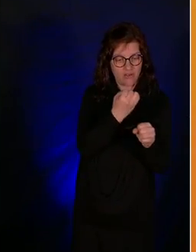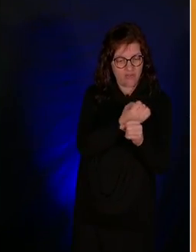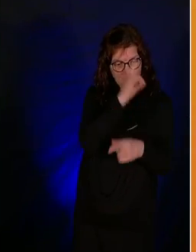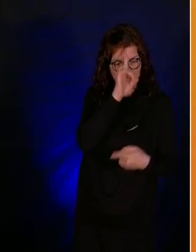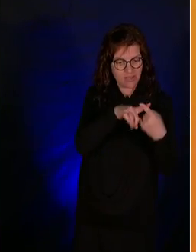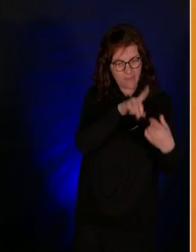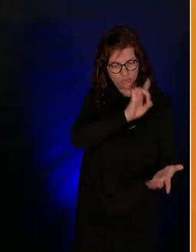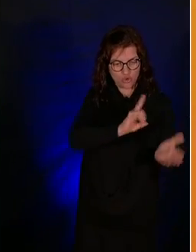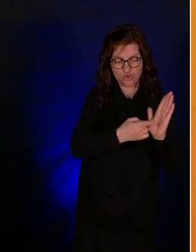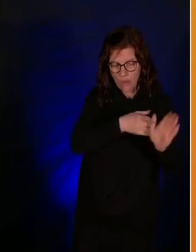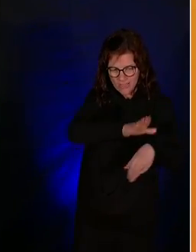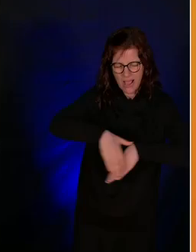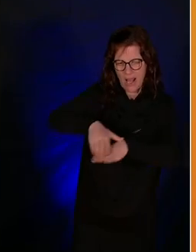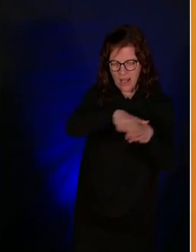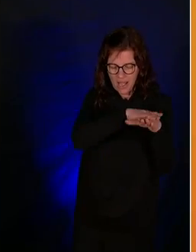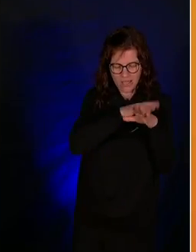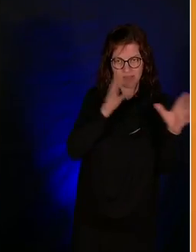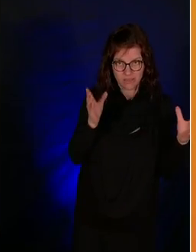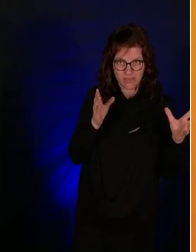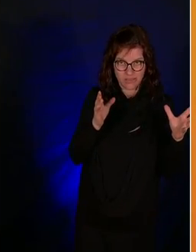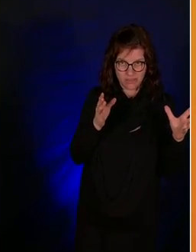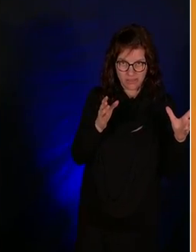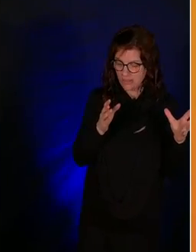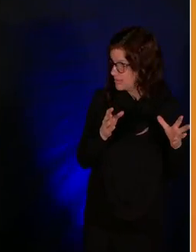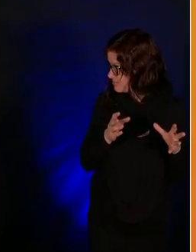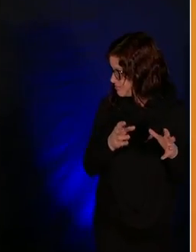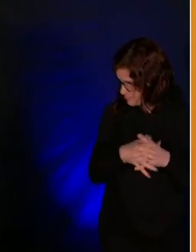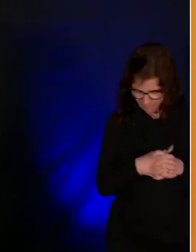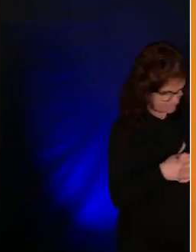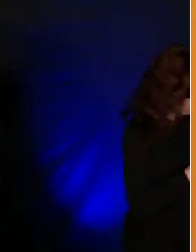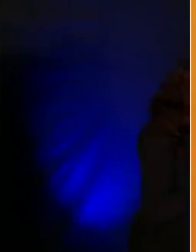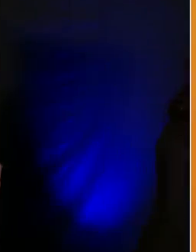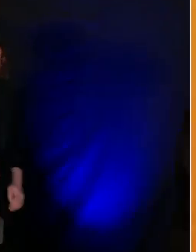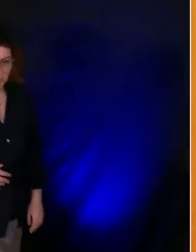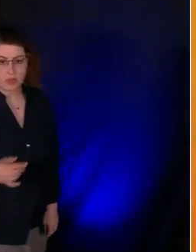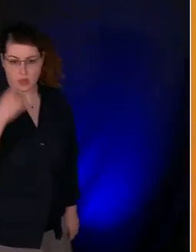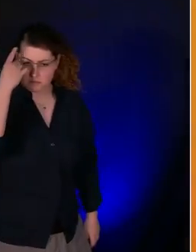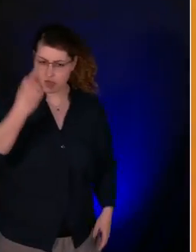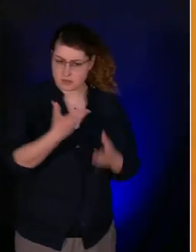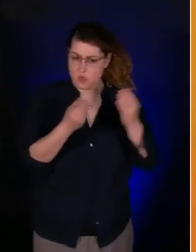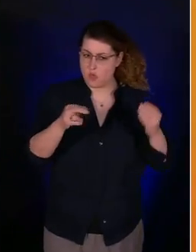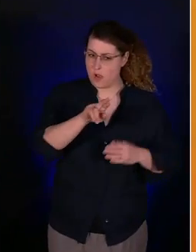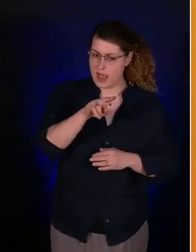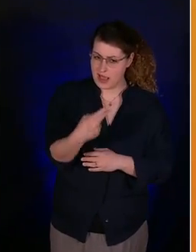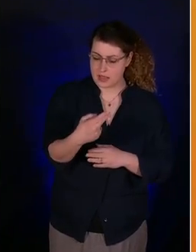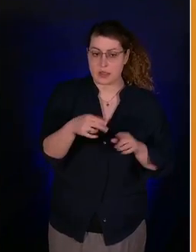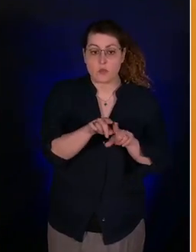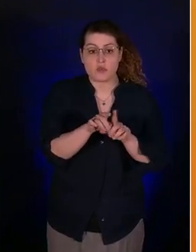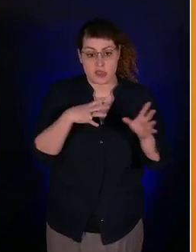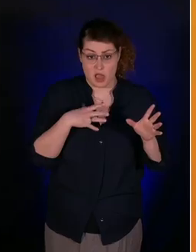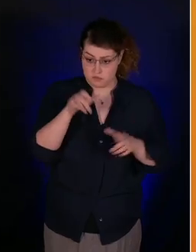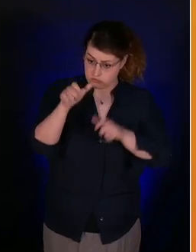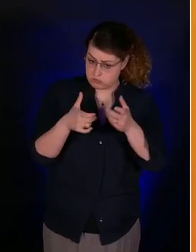de droits d'alerte, et même si on peut penser qu'il y a beaucoup de RN chez nous, il y a aussi beaucoup de gens de